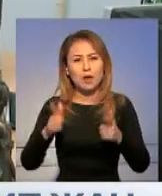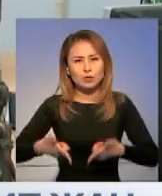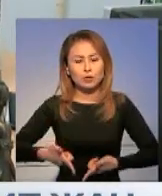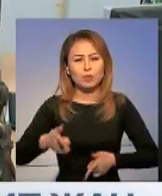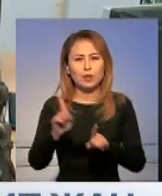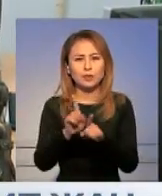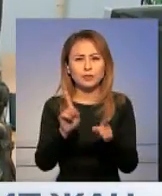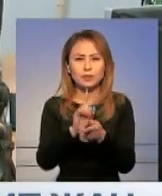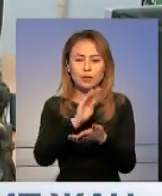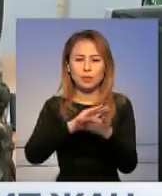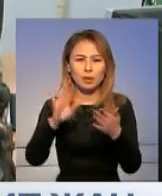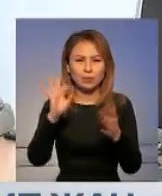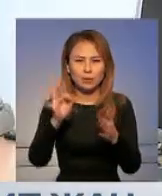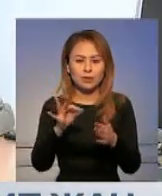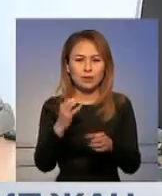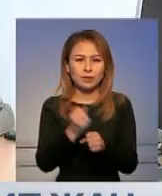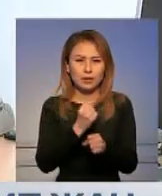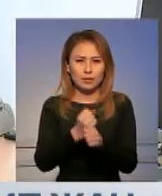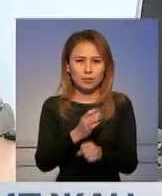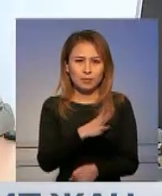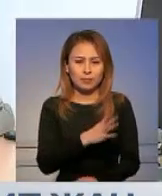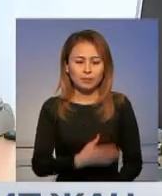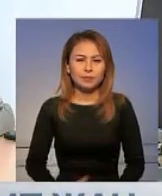темір ұстасы мамандығын меңгереді.